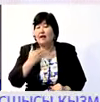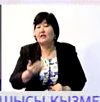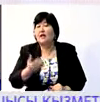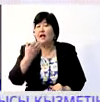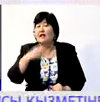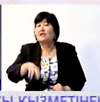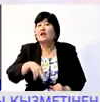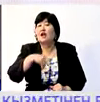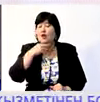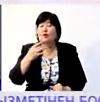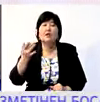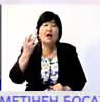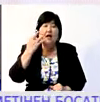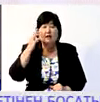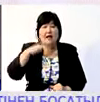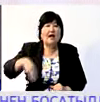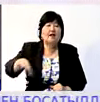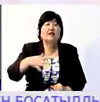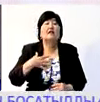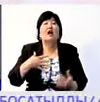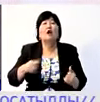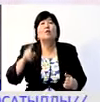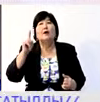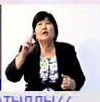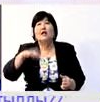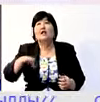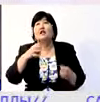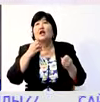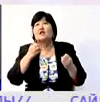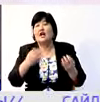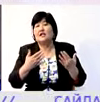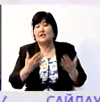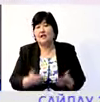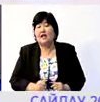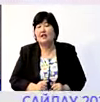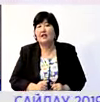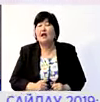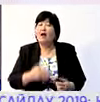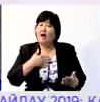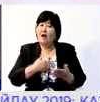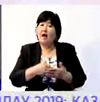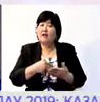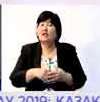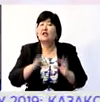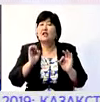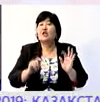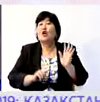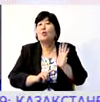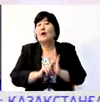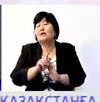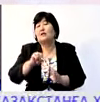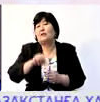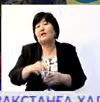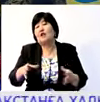ыстық көңіліңізбен әр уақытта елдің аманшылығын біліп, елдің жақсылықтарына атсалысып, игі бастамаларының басында